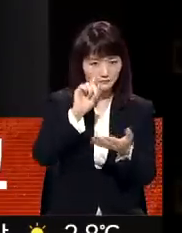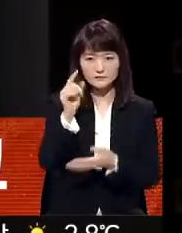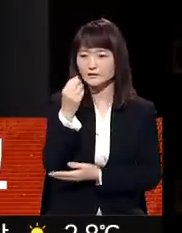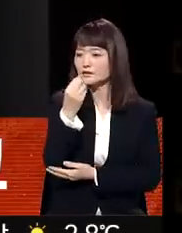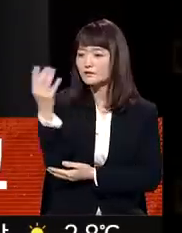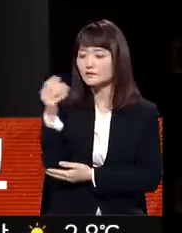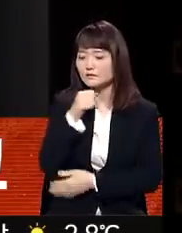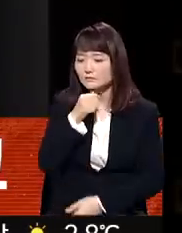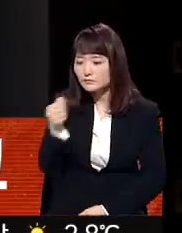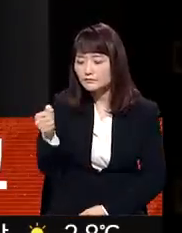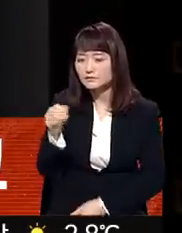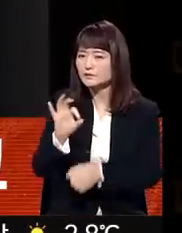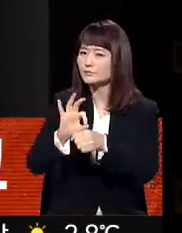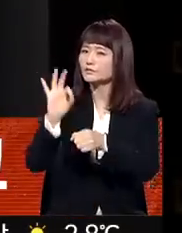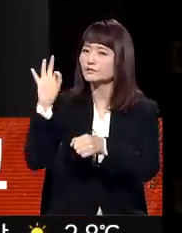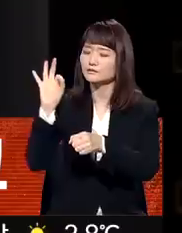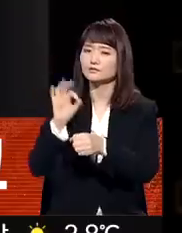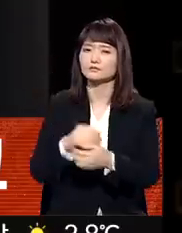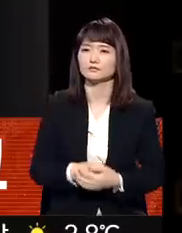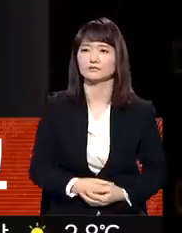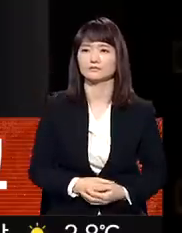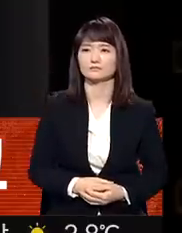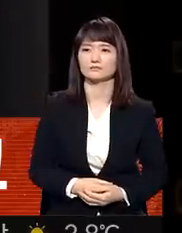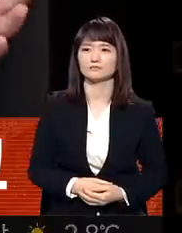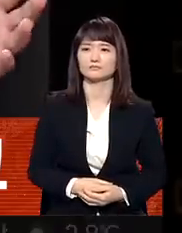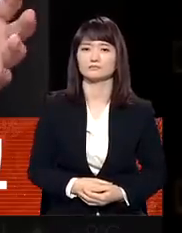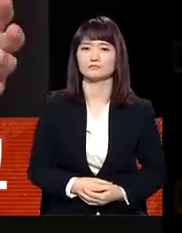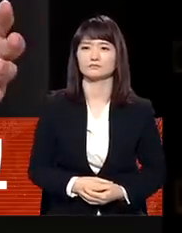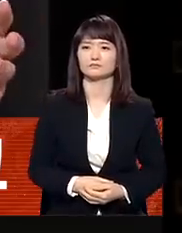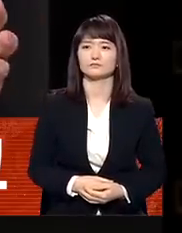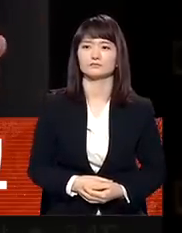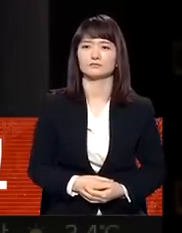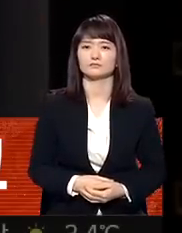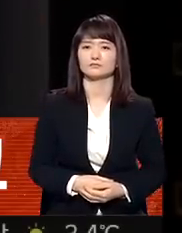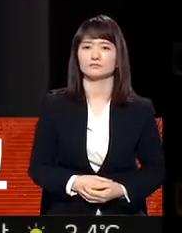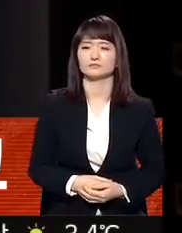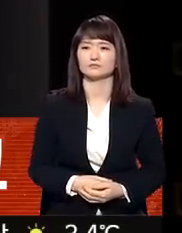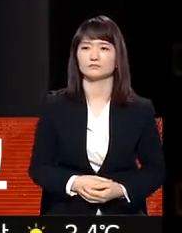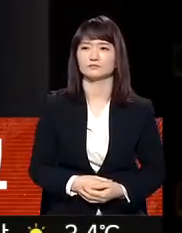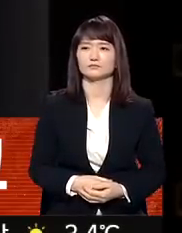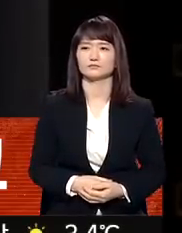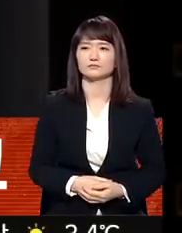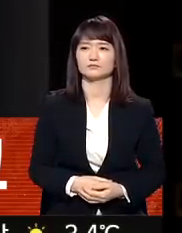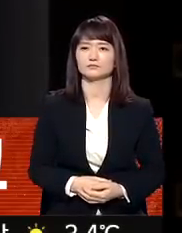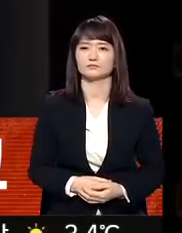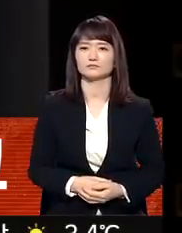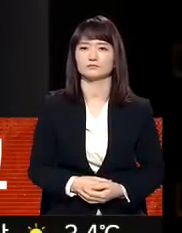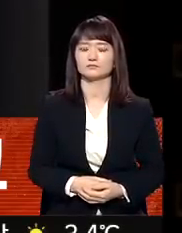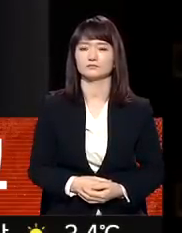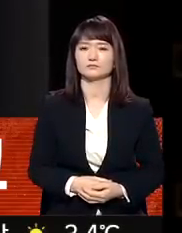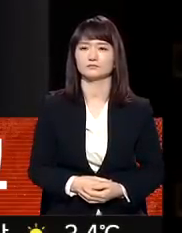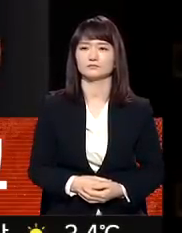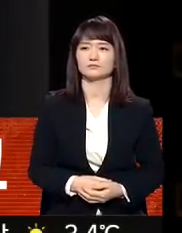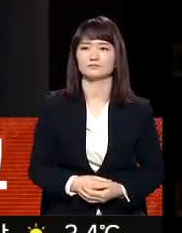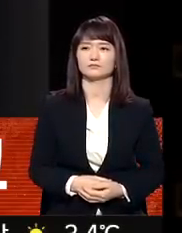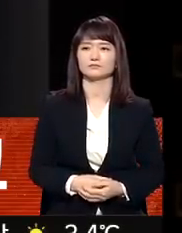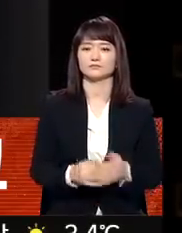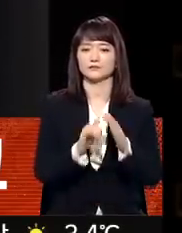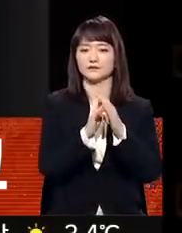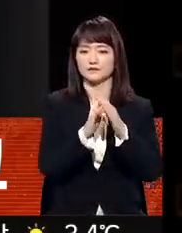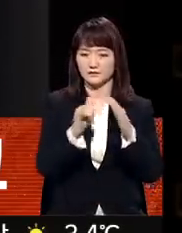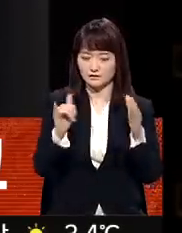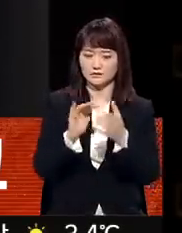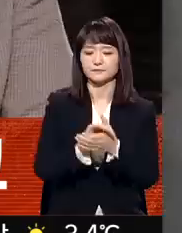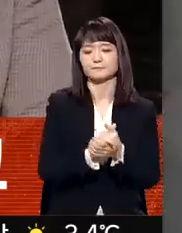신문하고 인터뷰를 했어요 10여 년 전에 아주 박 변호사님 온 가족 그냥 너무나 화목한